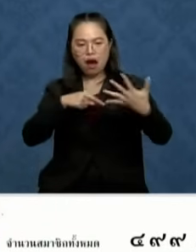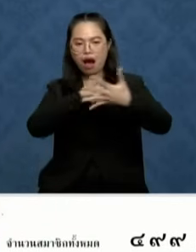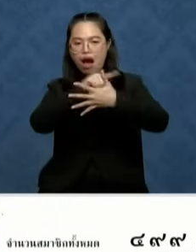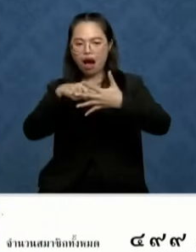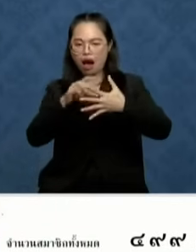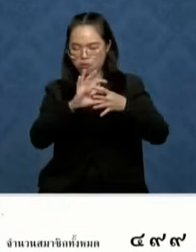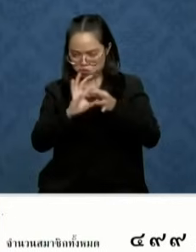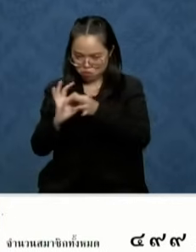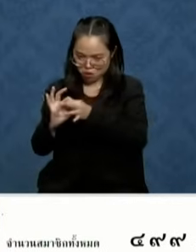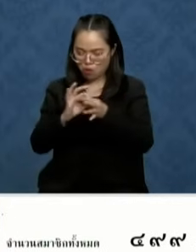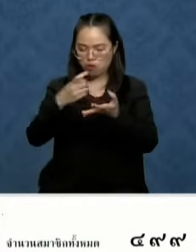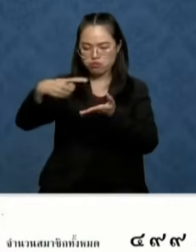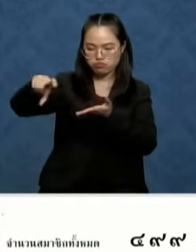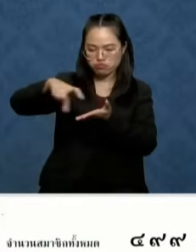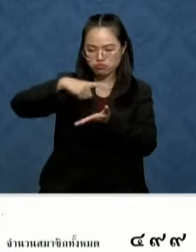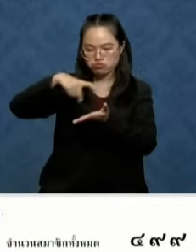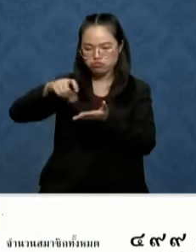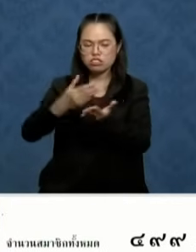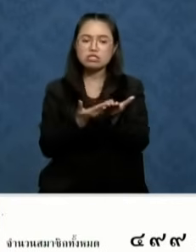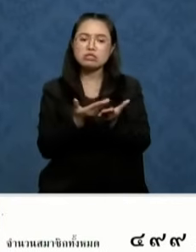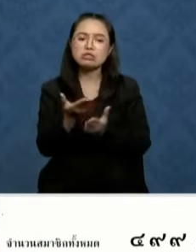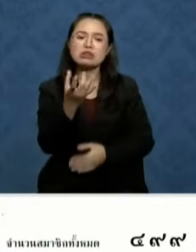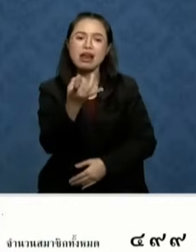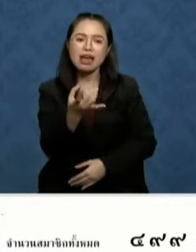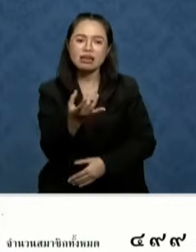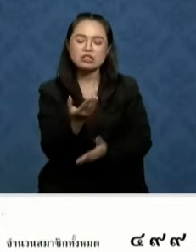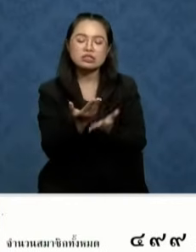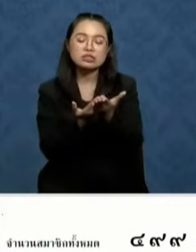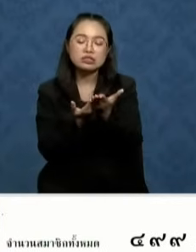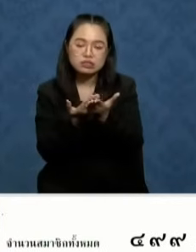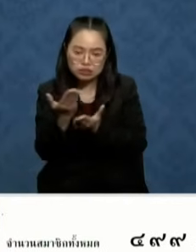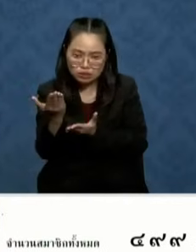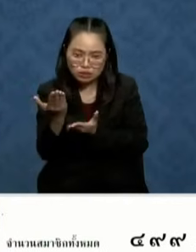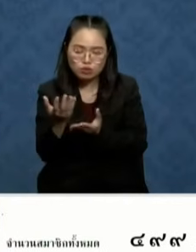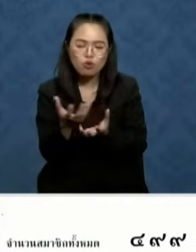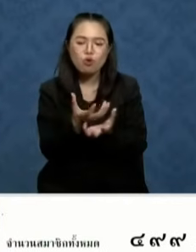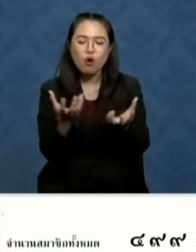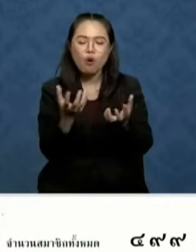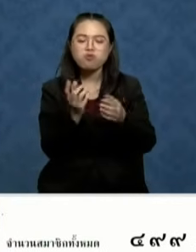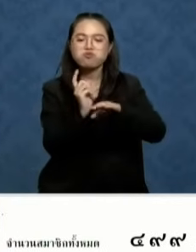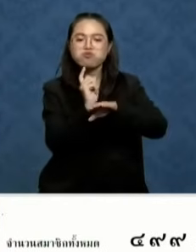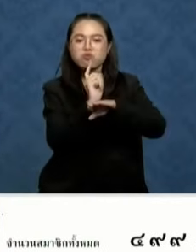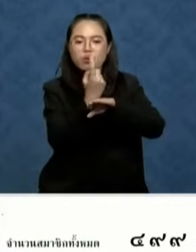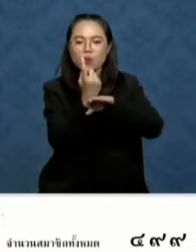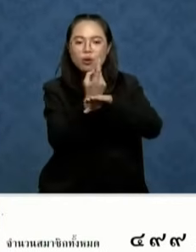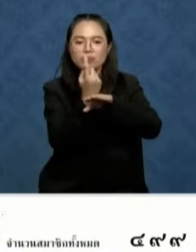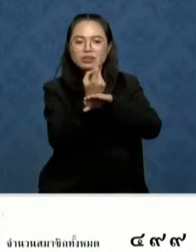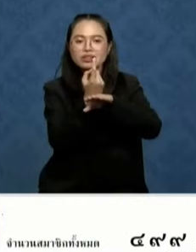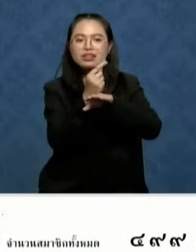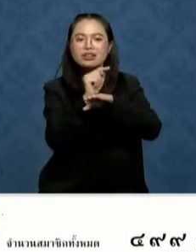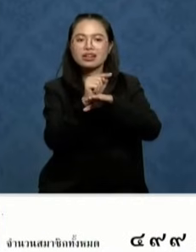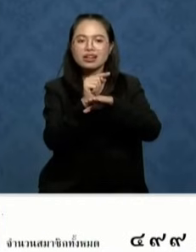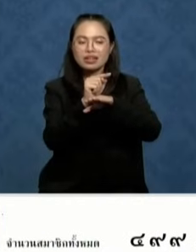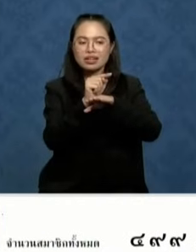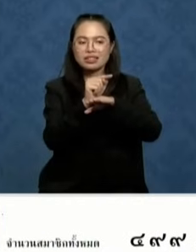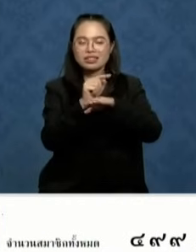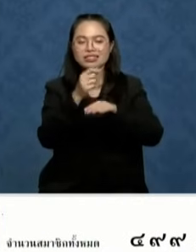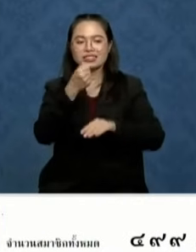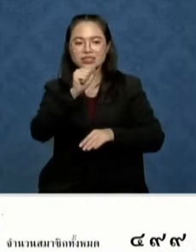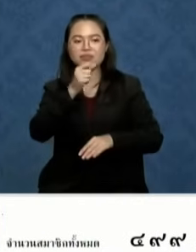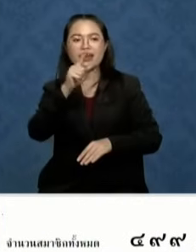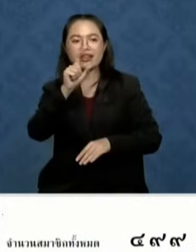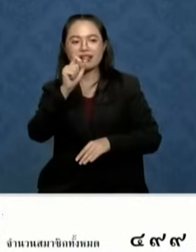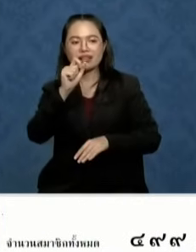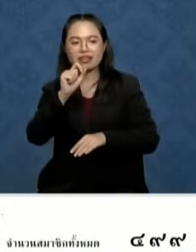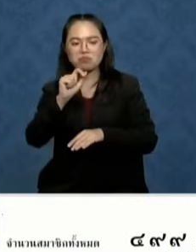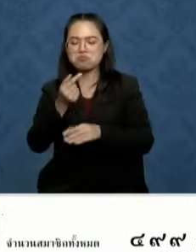องกับเรื่องนี้แล้วจัดซื้ออะไรฮะไปจัดซื้อนะครับอะไหล่เฮลิคอปเตอร์มิ17และมิ35นี่คือ